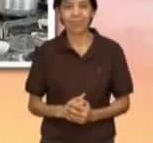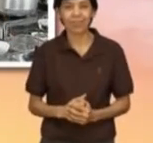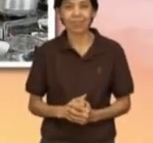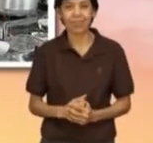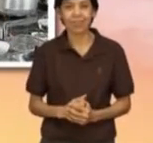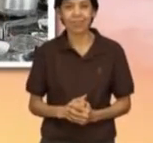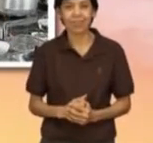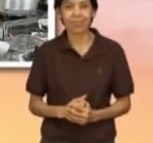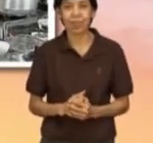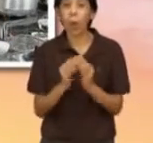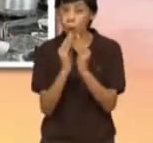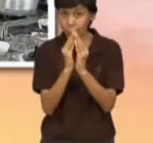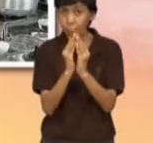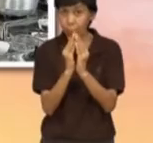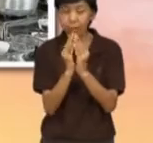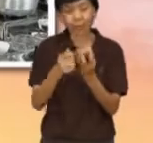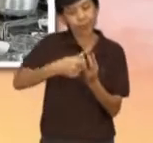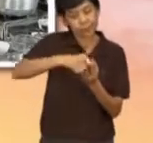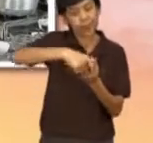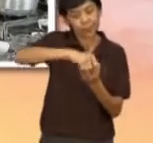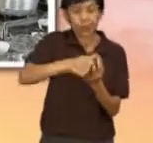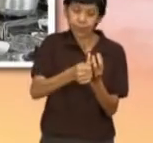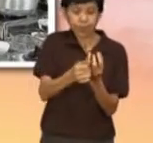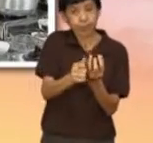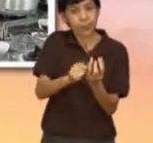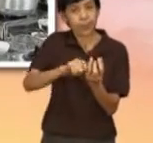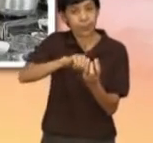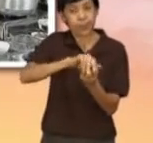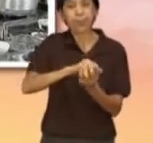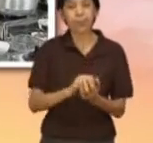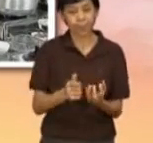ค่ะนี่ดอกบัว ช่วยได้ไหมคะต้องทำยังไงเลย จะตัด